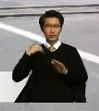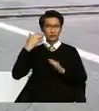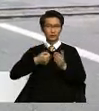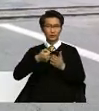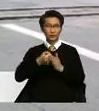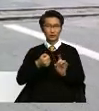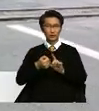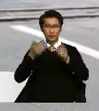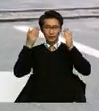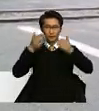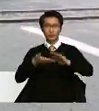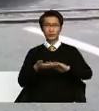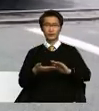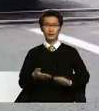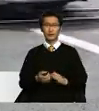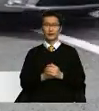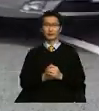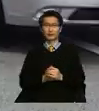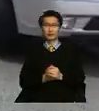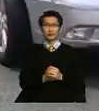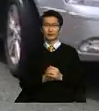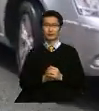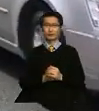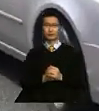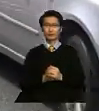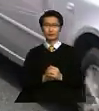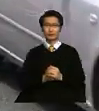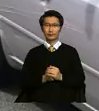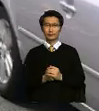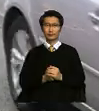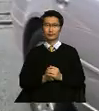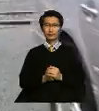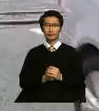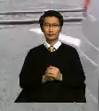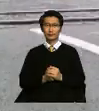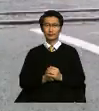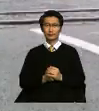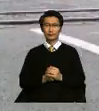어떤 결정을 내릴지 주목됩니다. 딜라이브 서울 경기 케이블TV 이상범입니다.